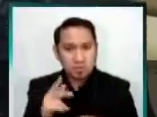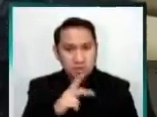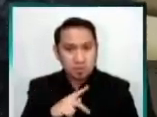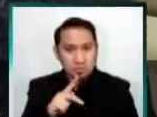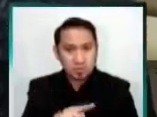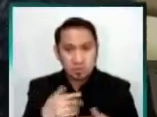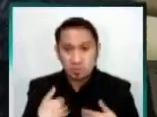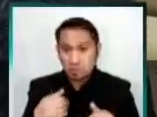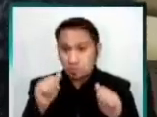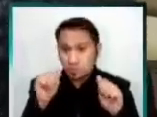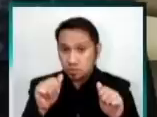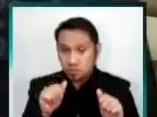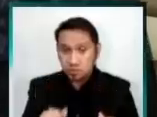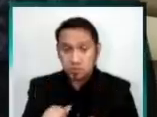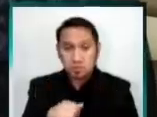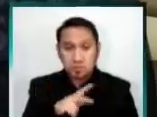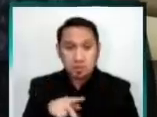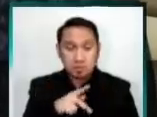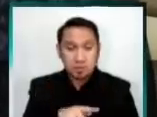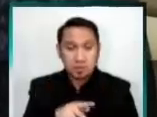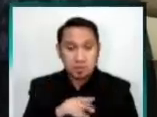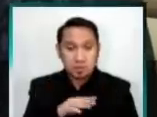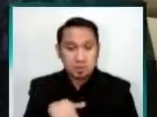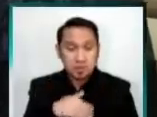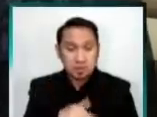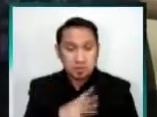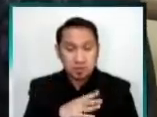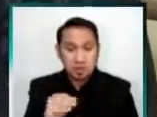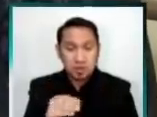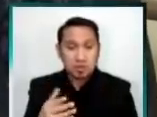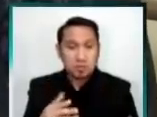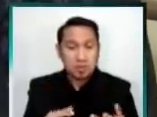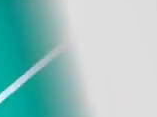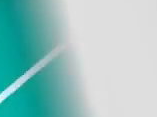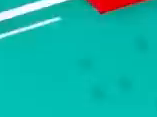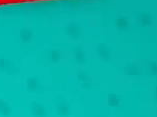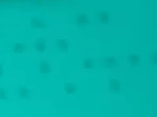tribute ang Philippine Center for International Poets, Playwrights, Essayists, and Novelists na itinatag niya.